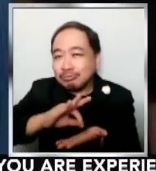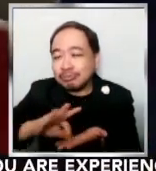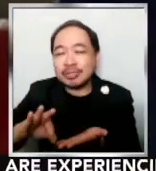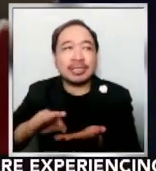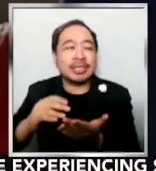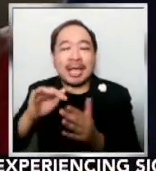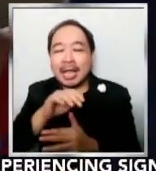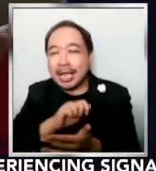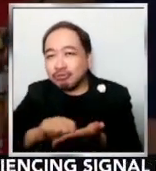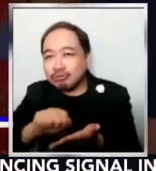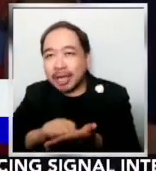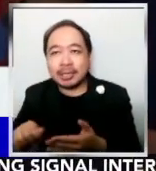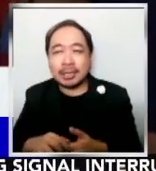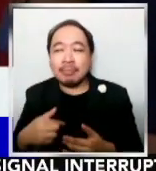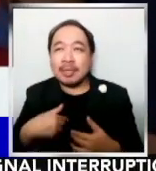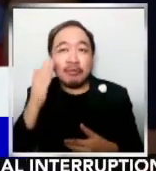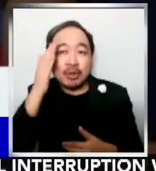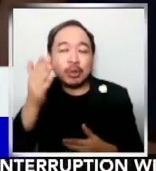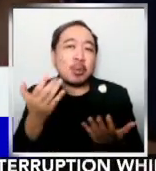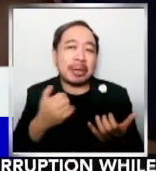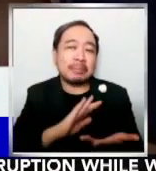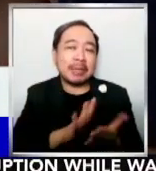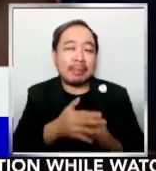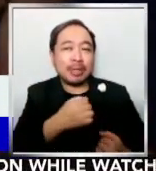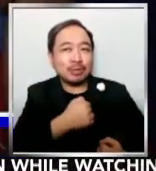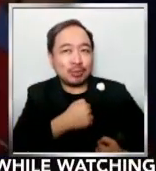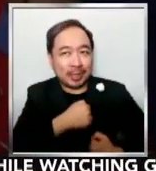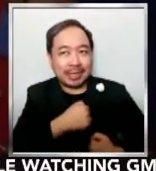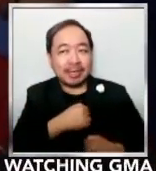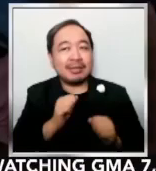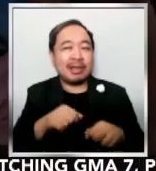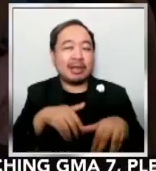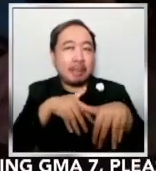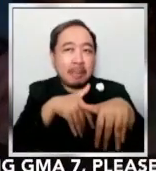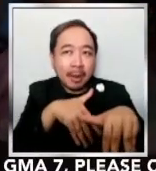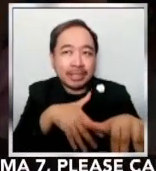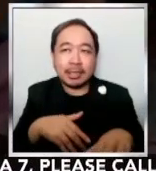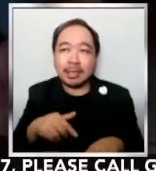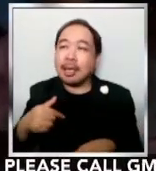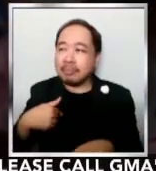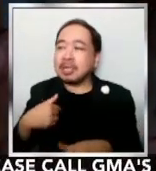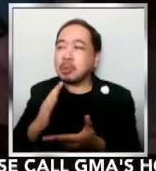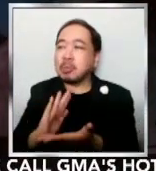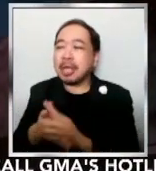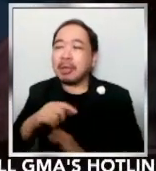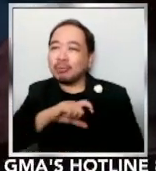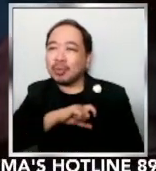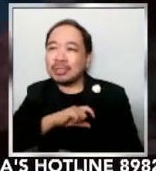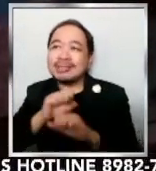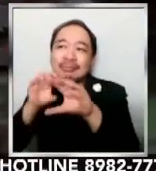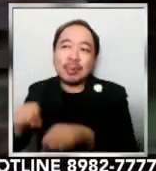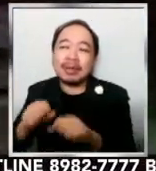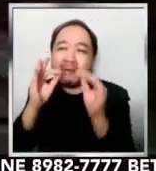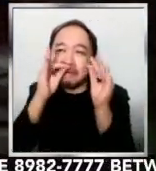pancha. Pulis po. Para pumauli yung mga nagnanakaw, pati yung nag-asabu. Si Rochelyn masaya raw na makakapag